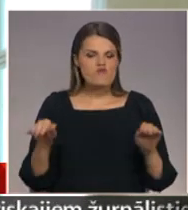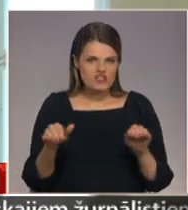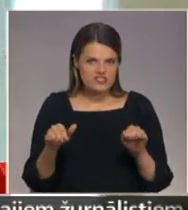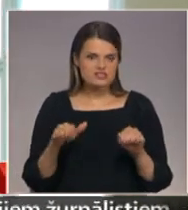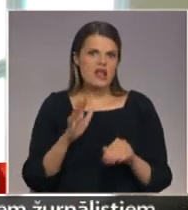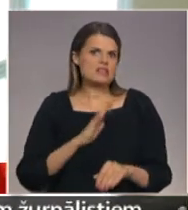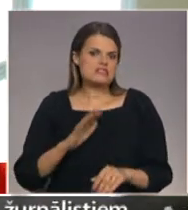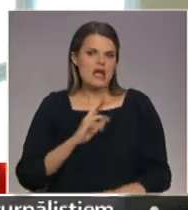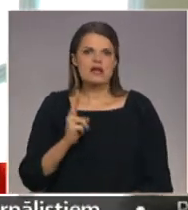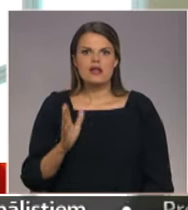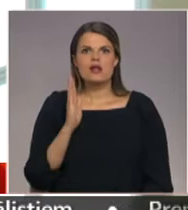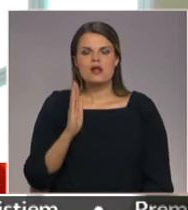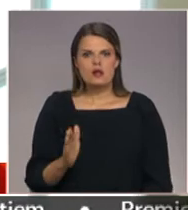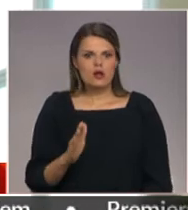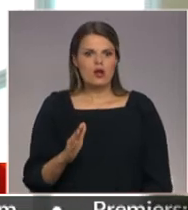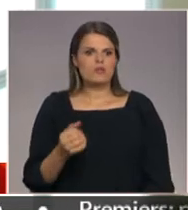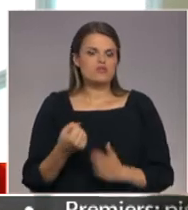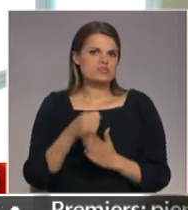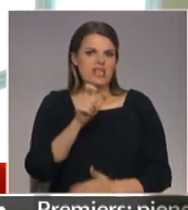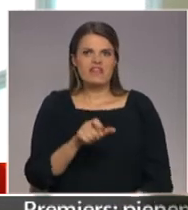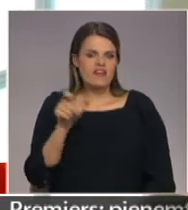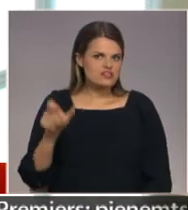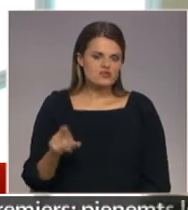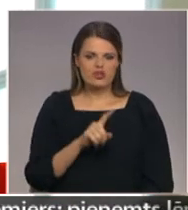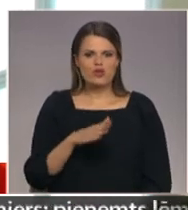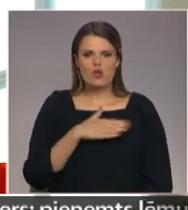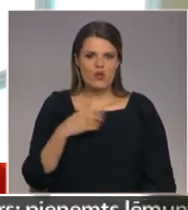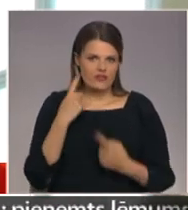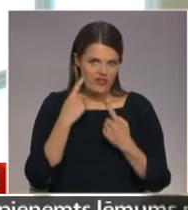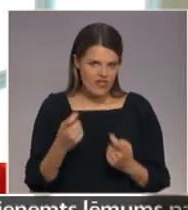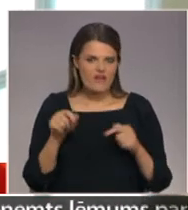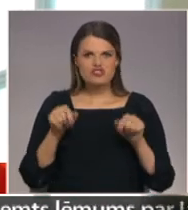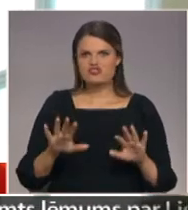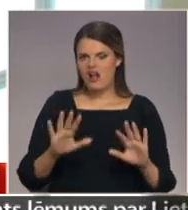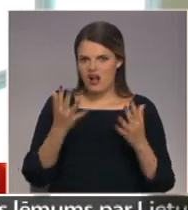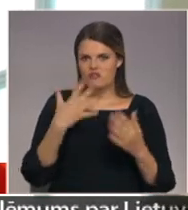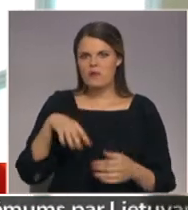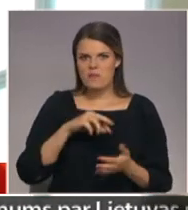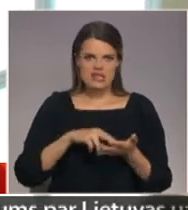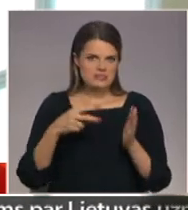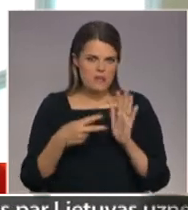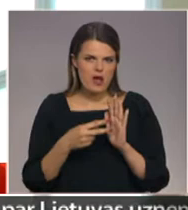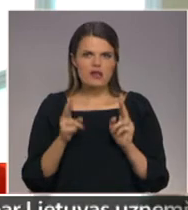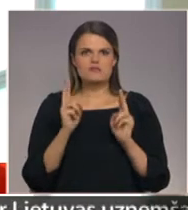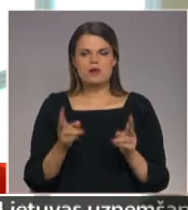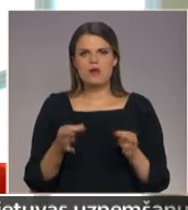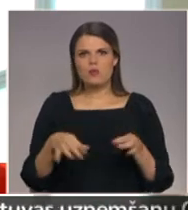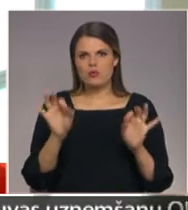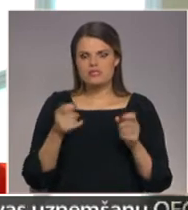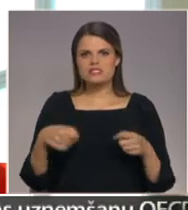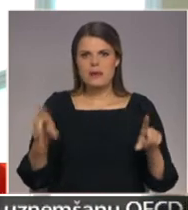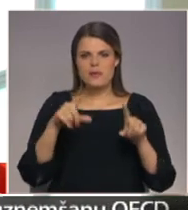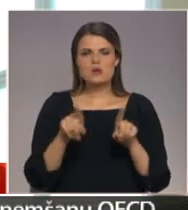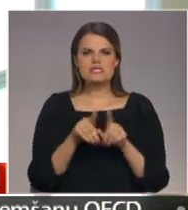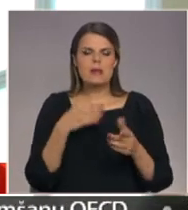būs institucionālie investori, ir diezgan naivi. Šī gadījumā mēs paredzam, kad būtiski pieaugs